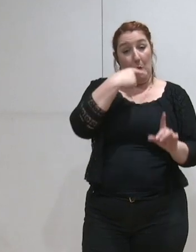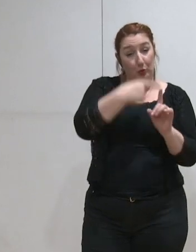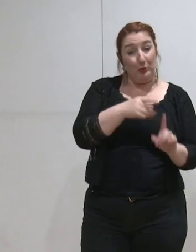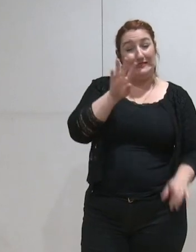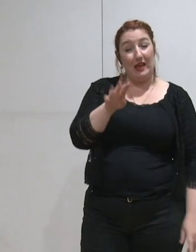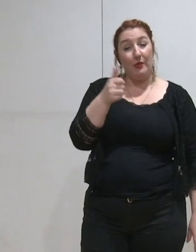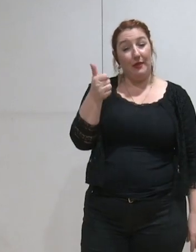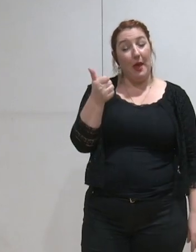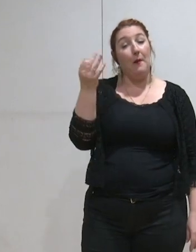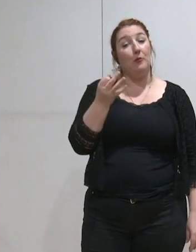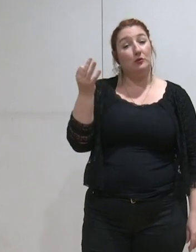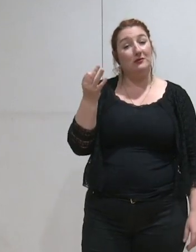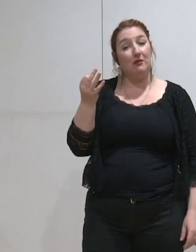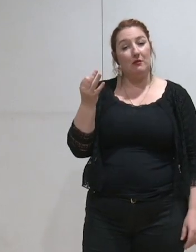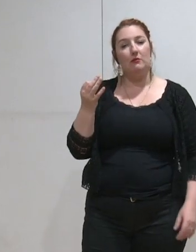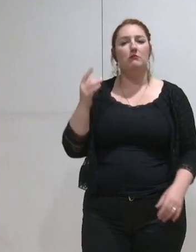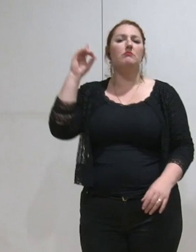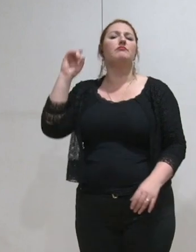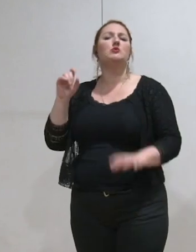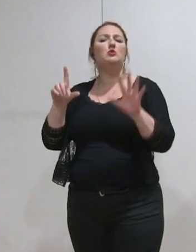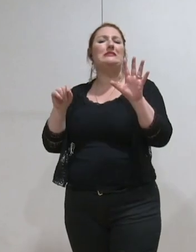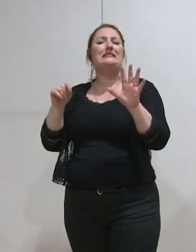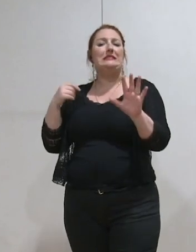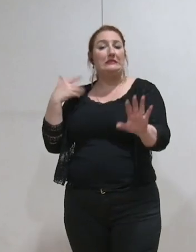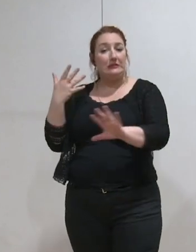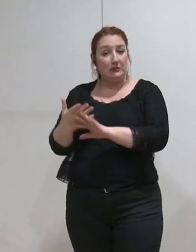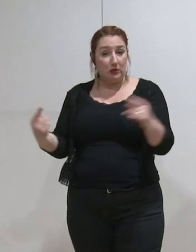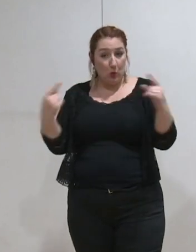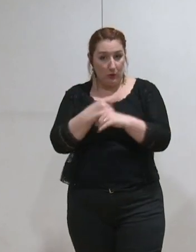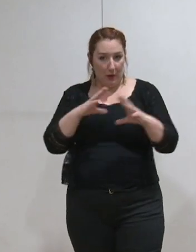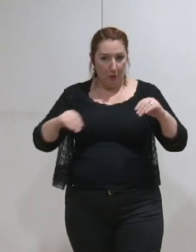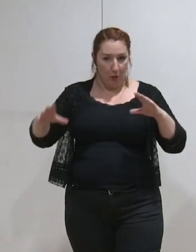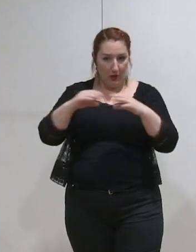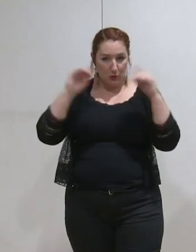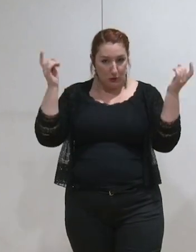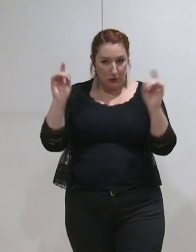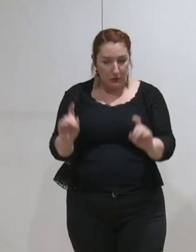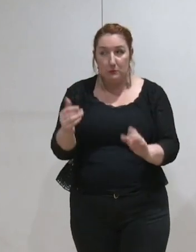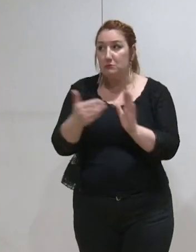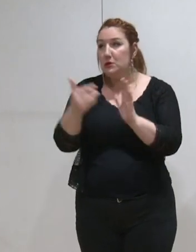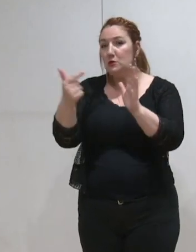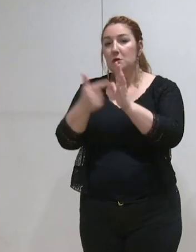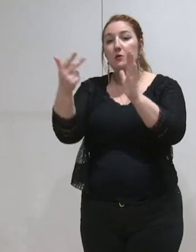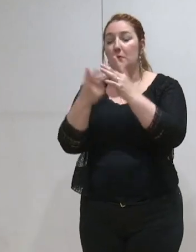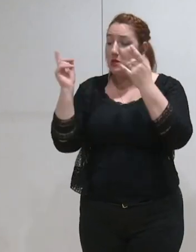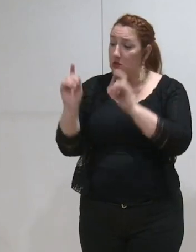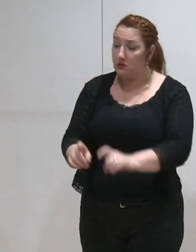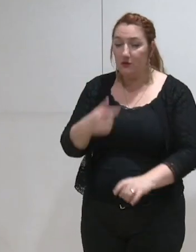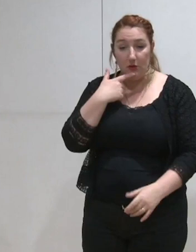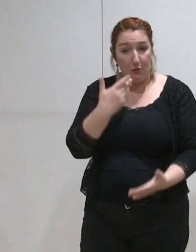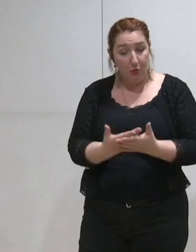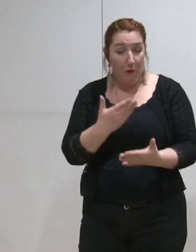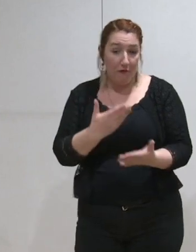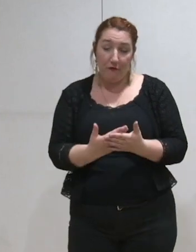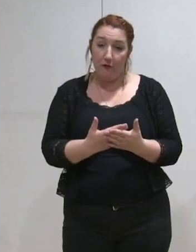70 alors que la population diminuait de plusieurs milliers d'habitants donc on voit bien que cette tendance lourde qui se poursuit